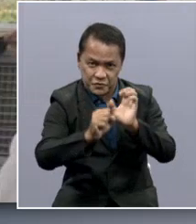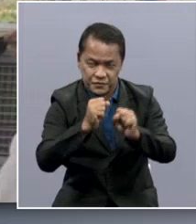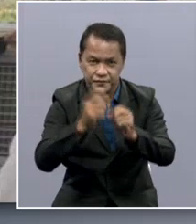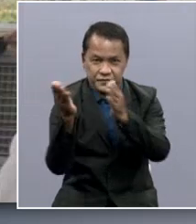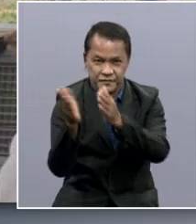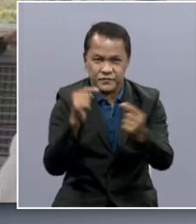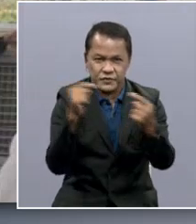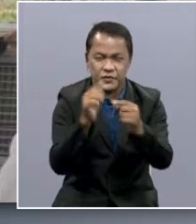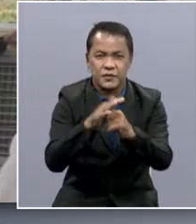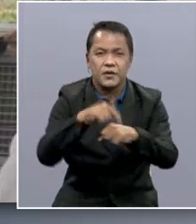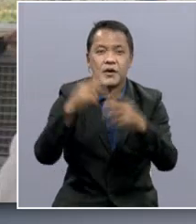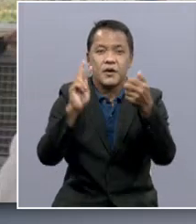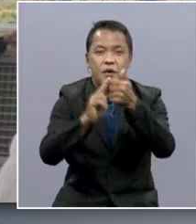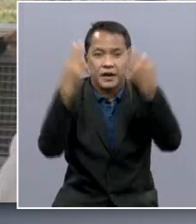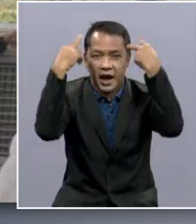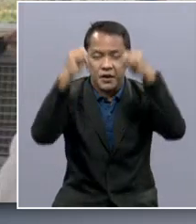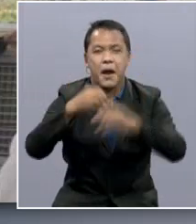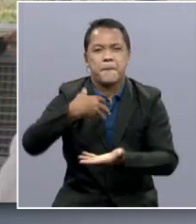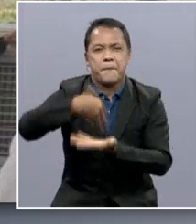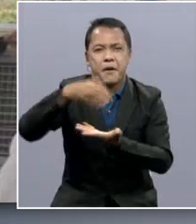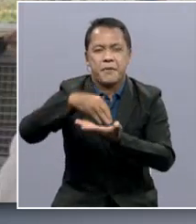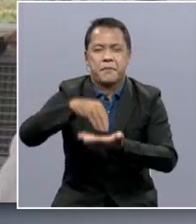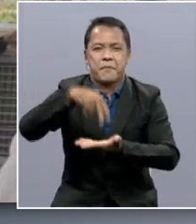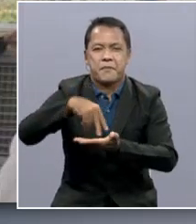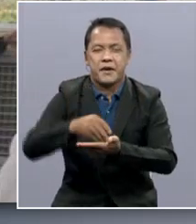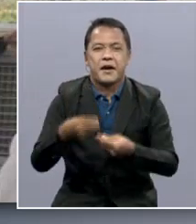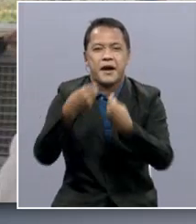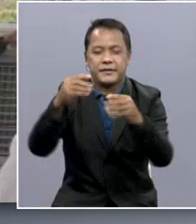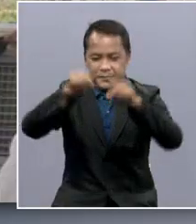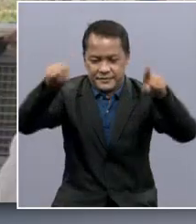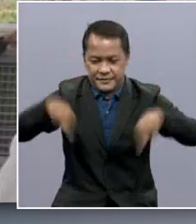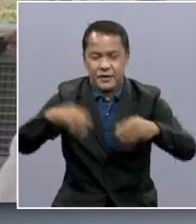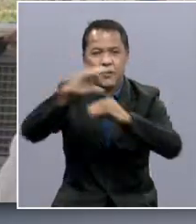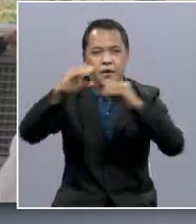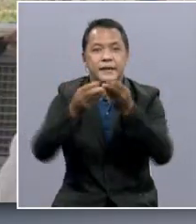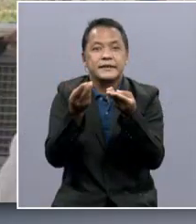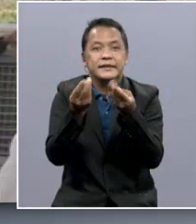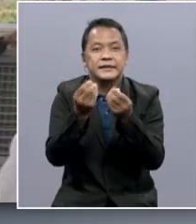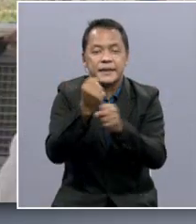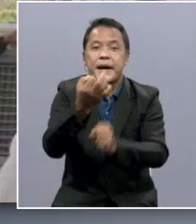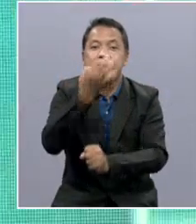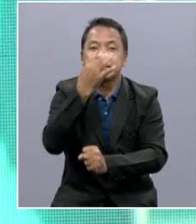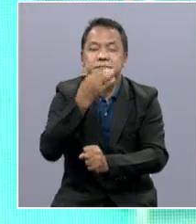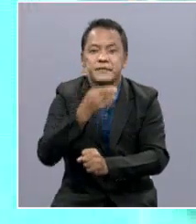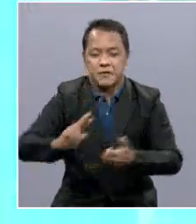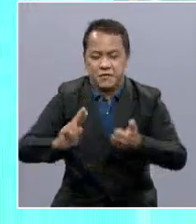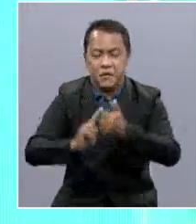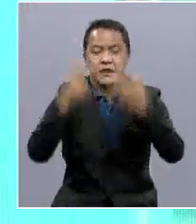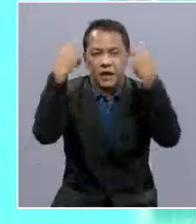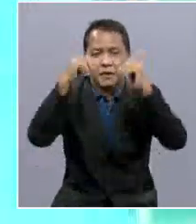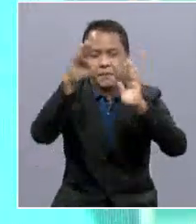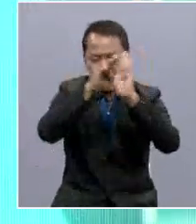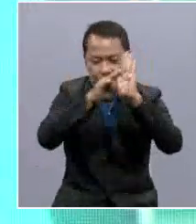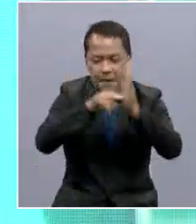อีก 1ช่วงอ่ะครับก็คือช่วงที่พลเอกประวิตรขึ้นเวทีแล้วก็มอบเอกสารโครงการที่ดินทำกินเนี่ยนะครับทันทีที่พลเอกประวิตรกล่าวมอบ